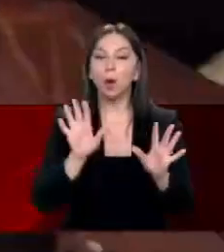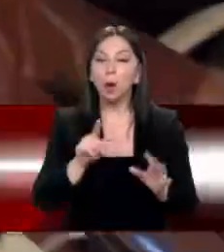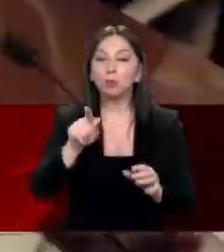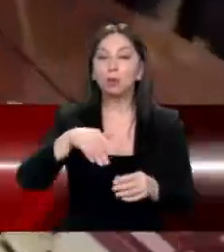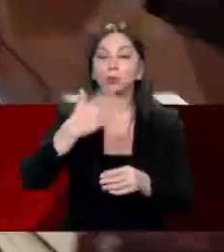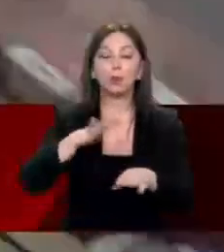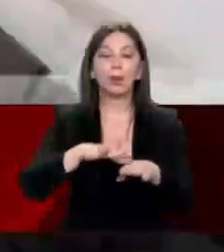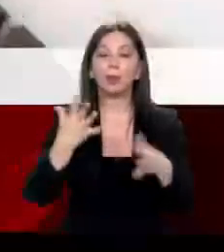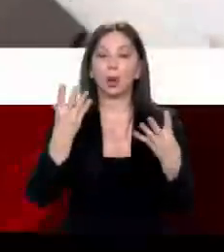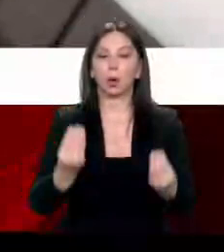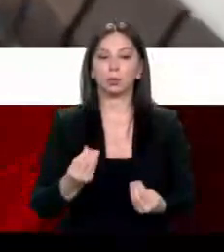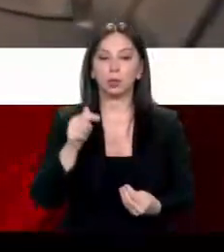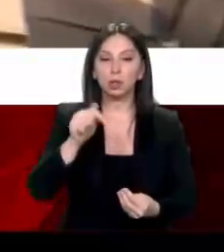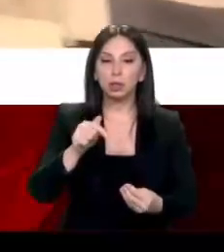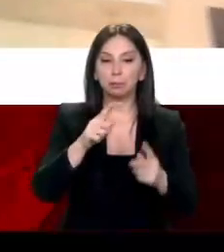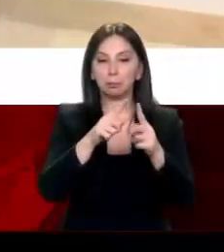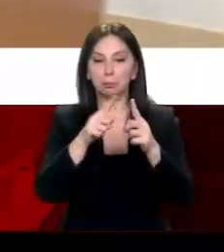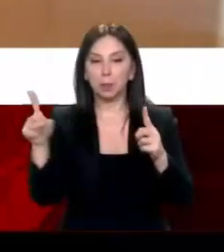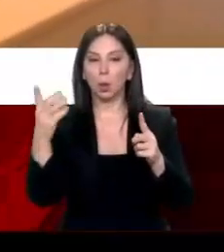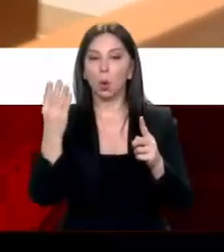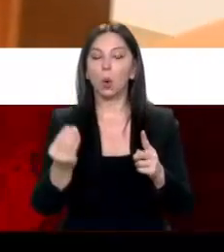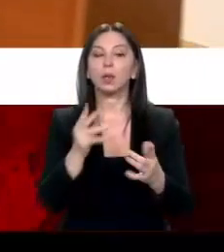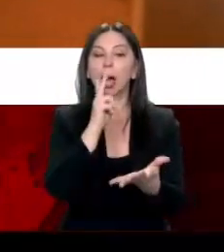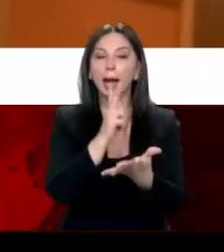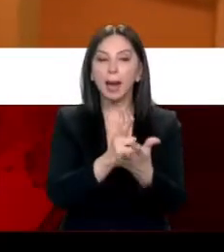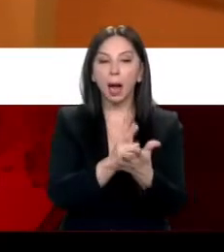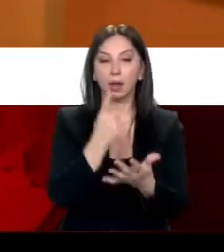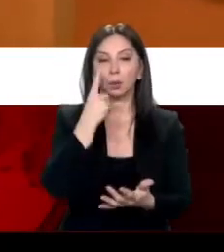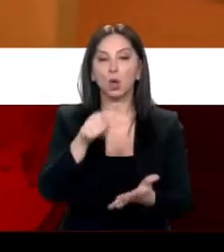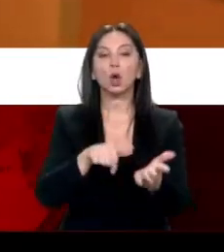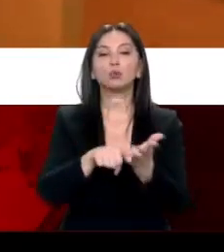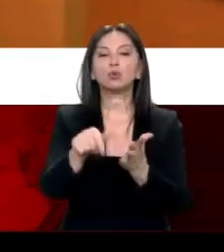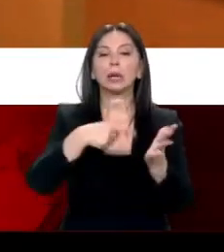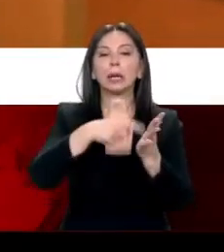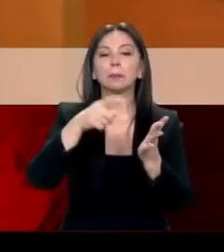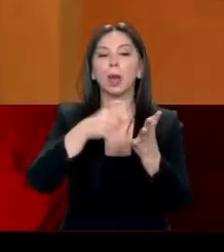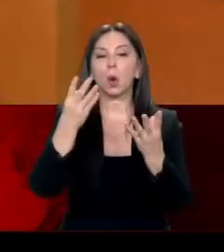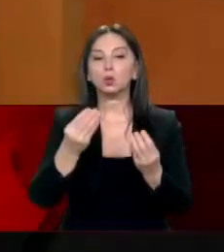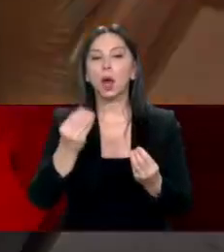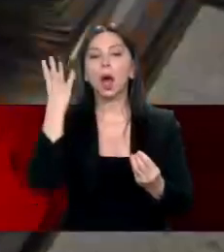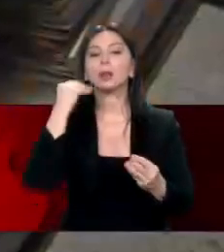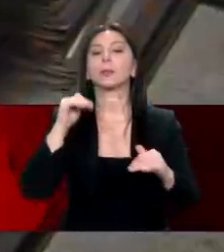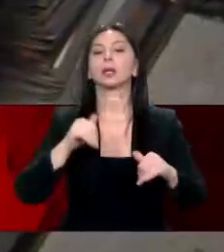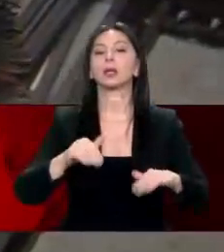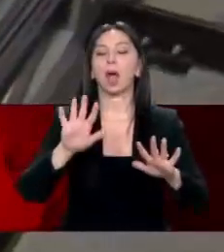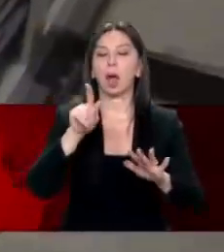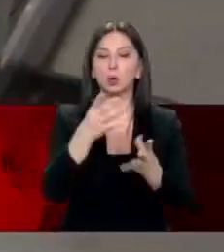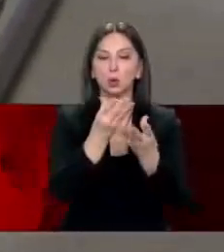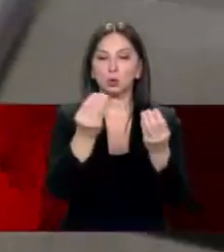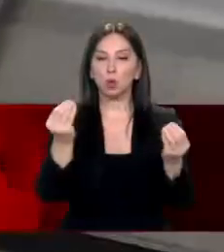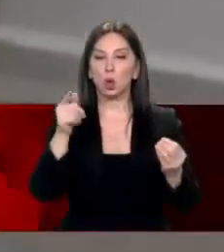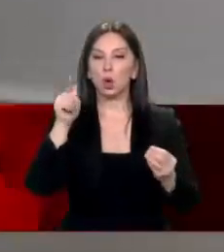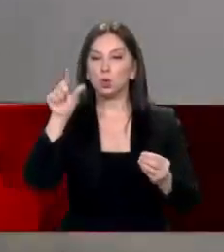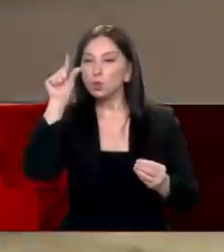bundan sonra ne olacak? Şimdiye kadar verilmiş olan kararların tümüyle iptal edileceği anlamına gelmiyor. Yani çok sayıda